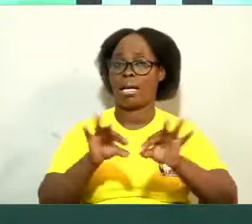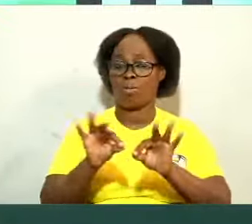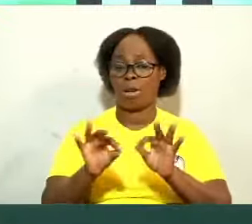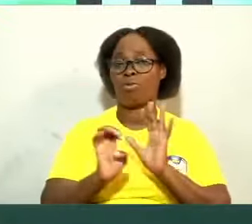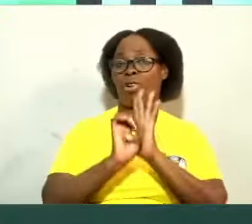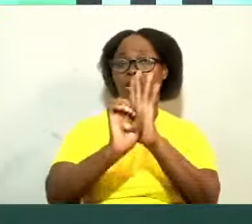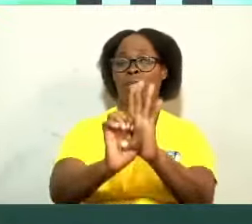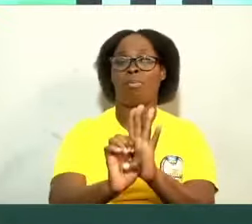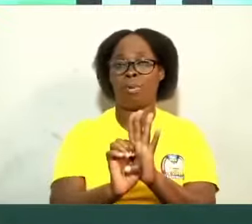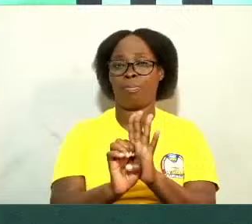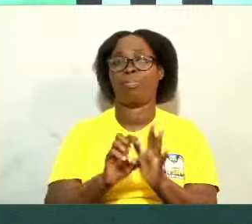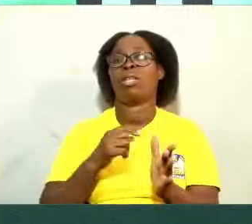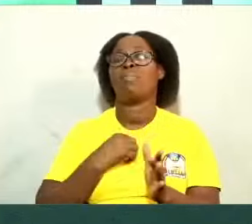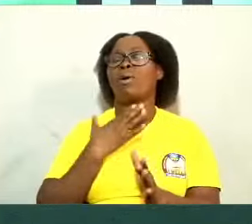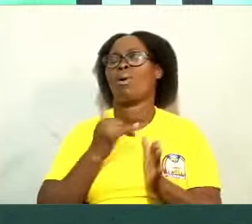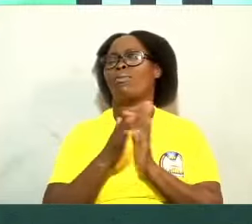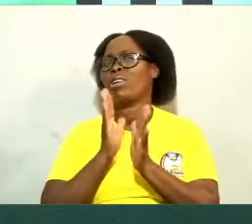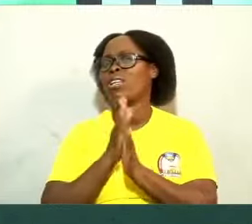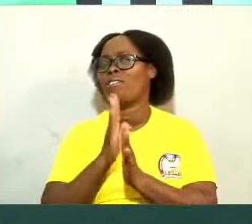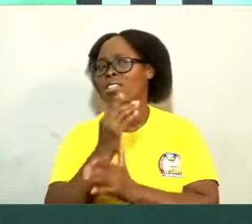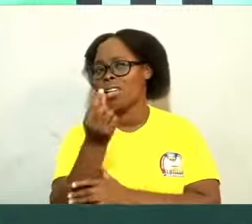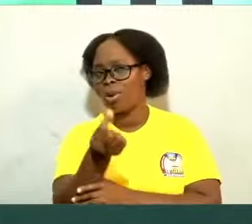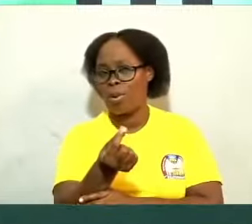mfano, naenda haraka kidogo.